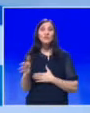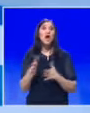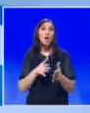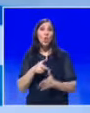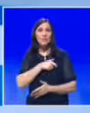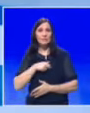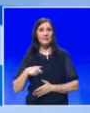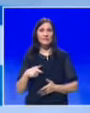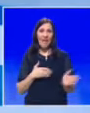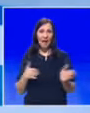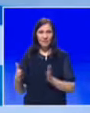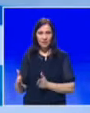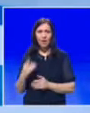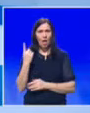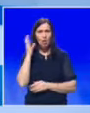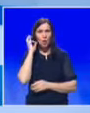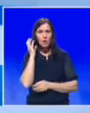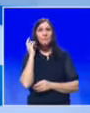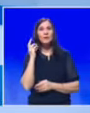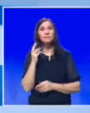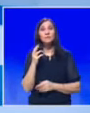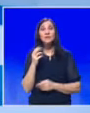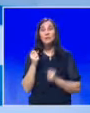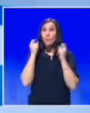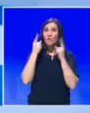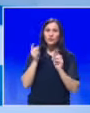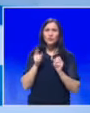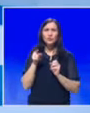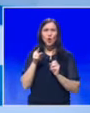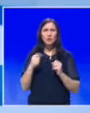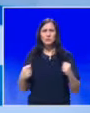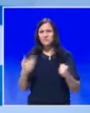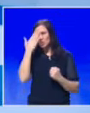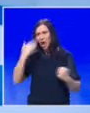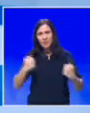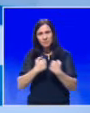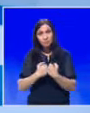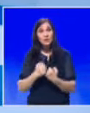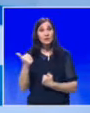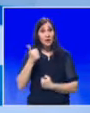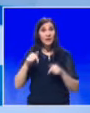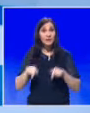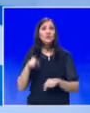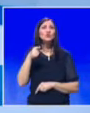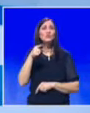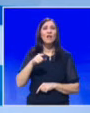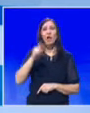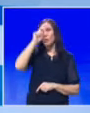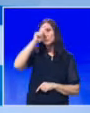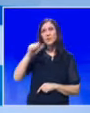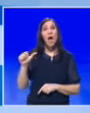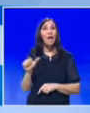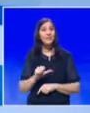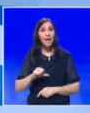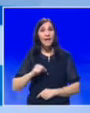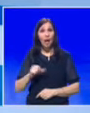не си излезе в този челенс блъсък, който имахте лидерите днес, това на господин Андрей Янкулов